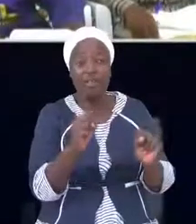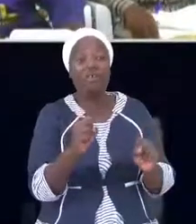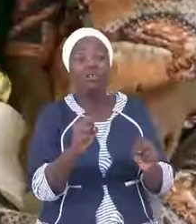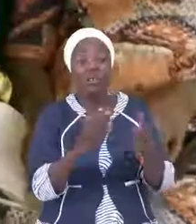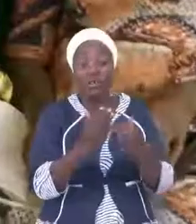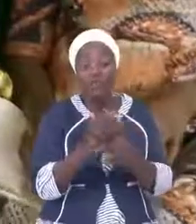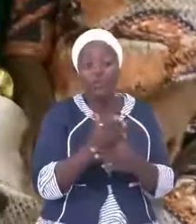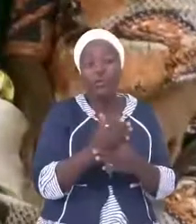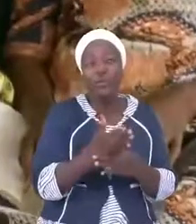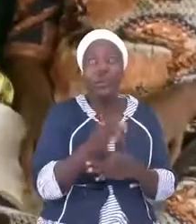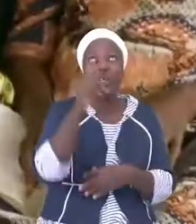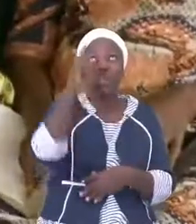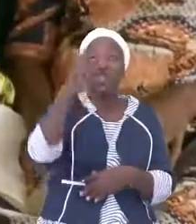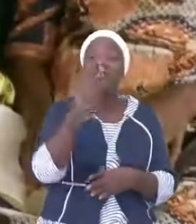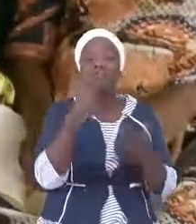péchés.